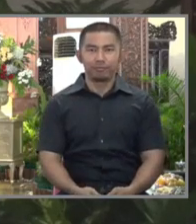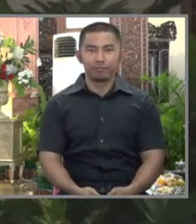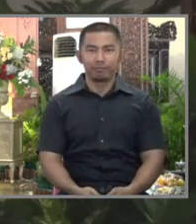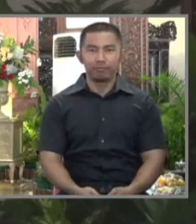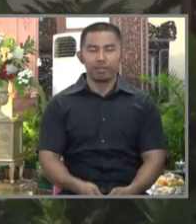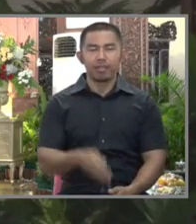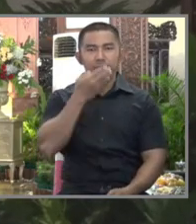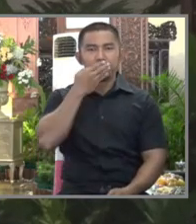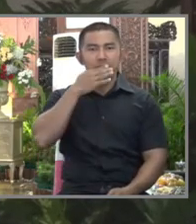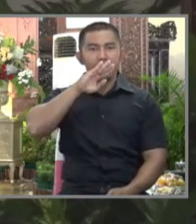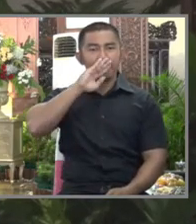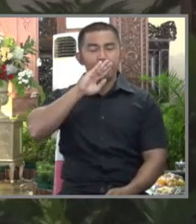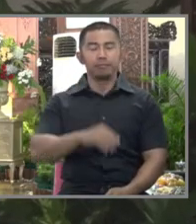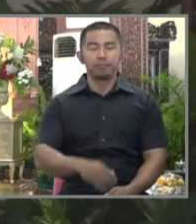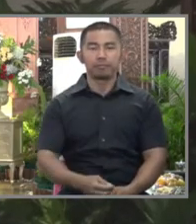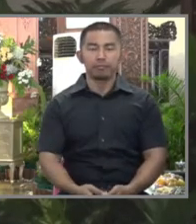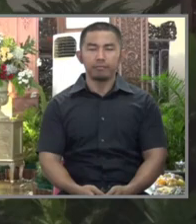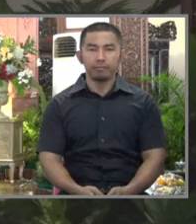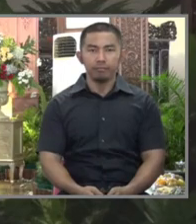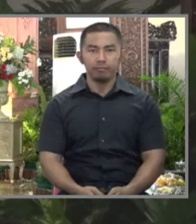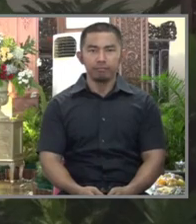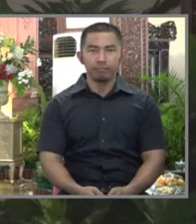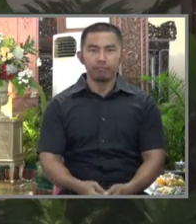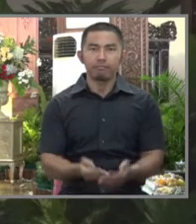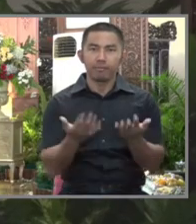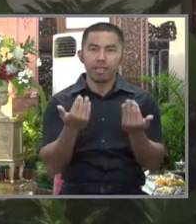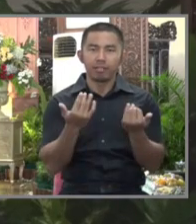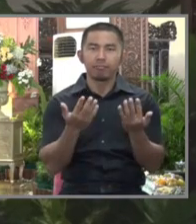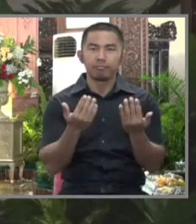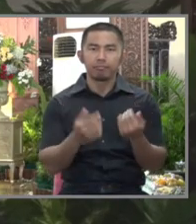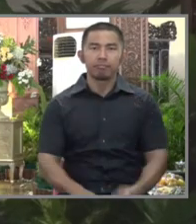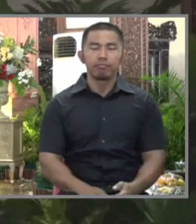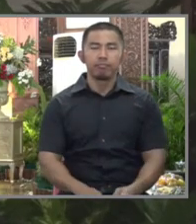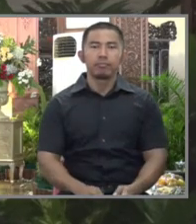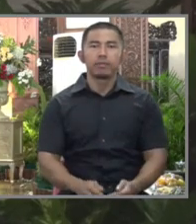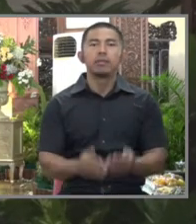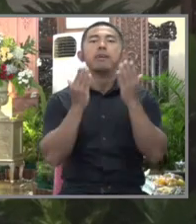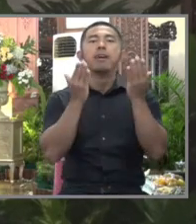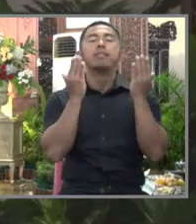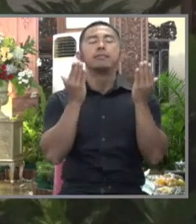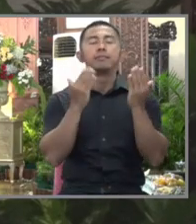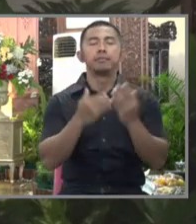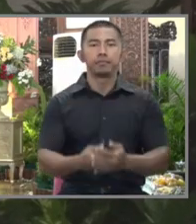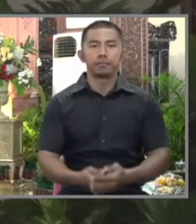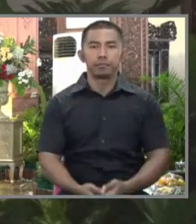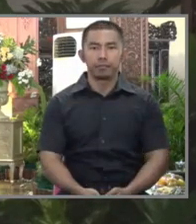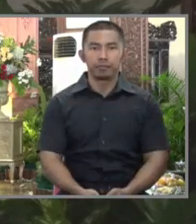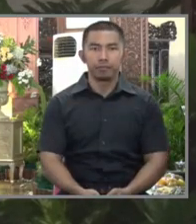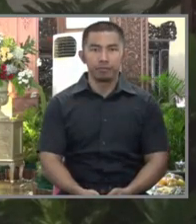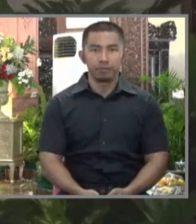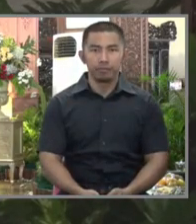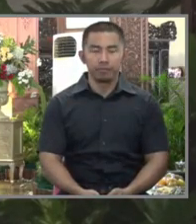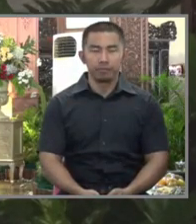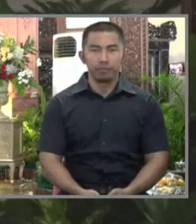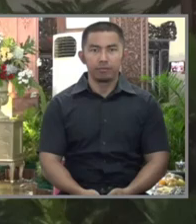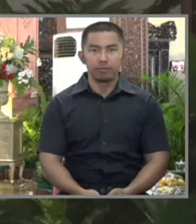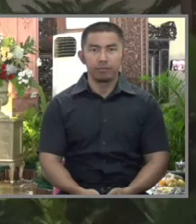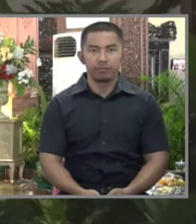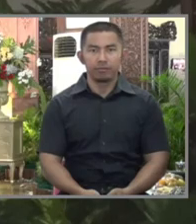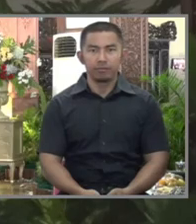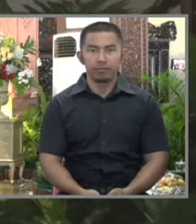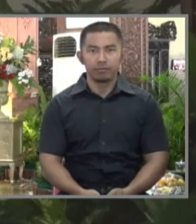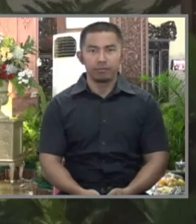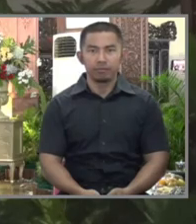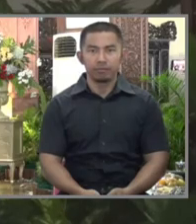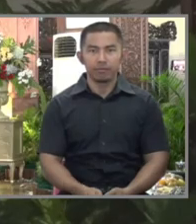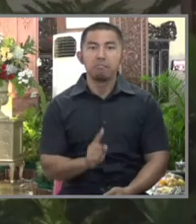Puji syukur, alhamdulillah, marilah senantiasa kita selalu panjatkan kepada Tuhan Yang Maha Kuasa, Allah Subhanahu wa Ta'ala, bahwa